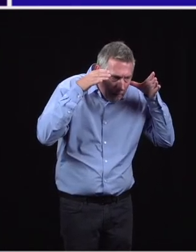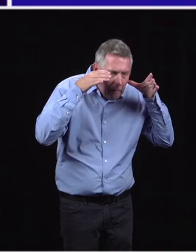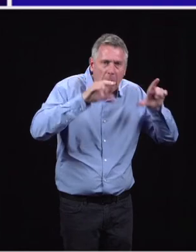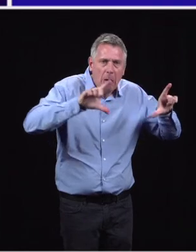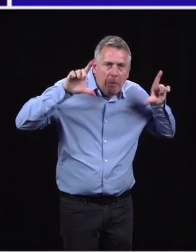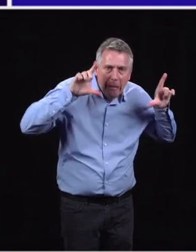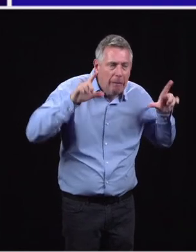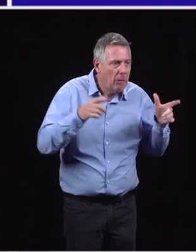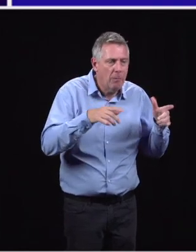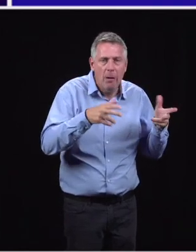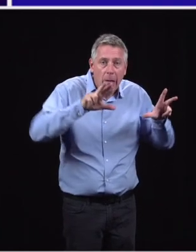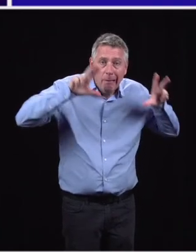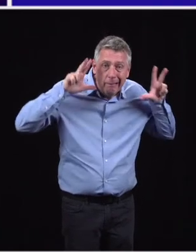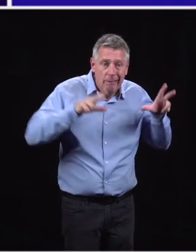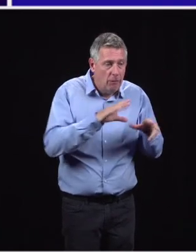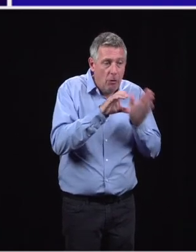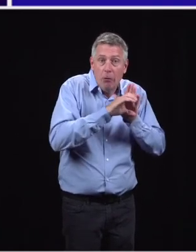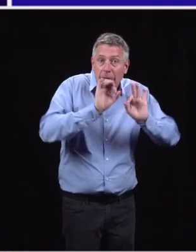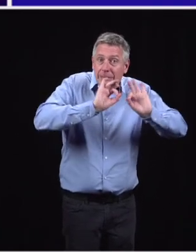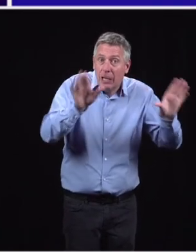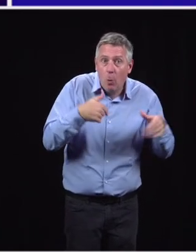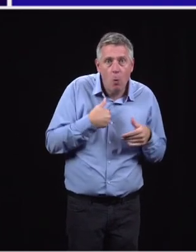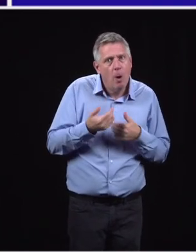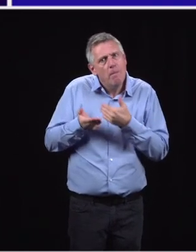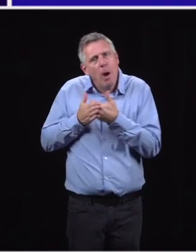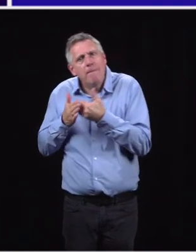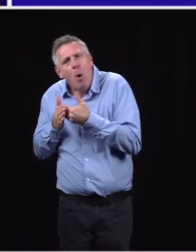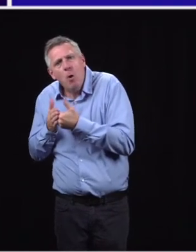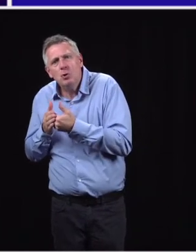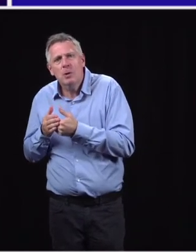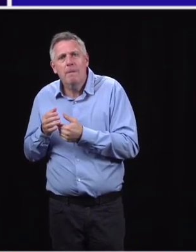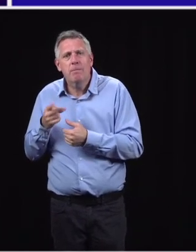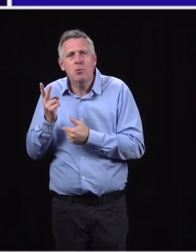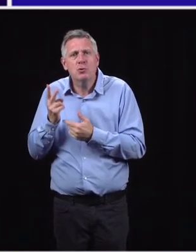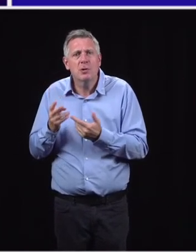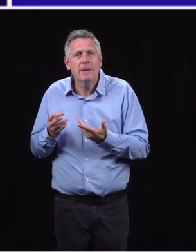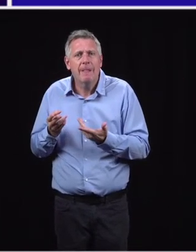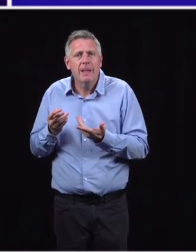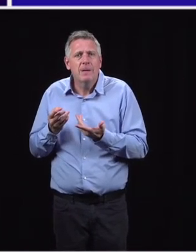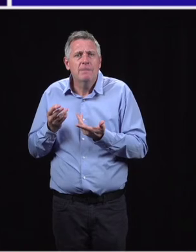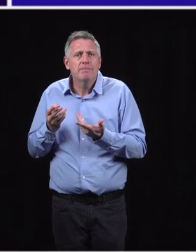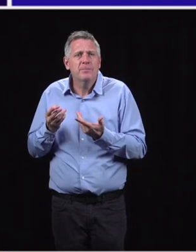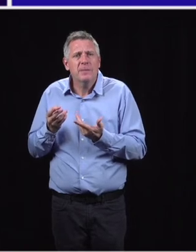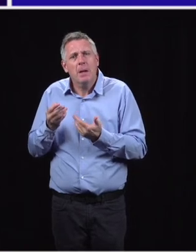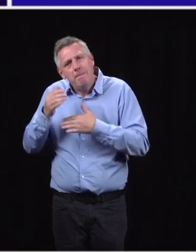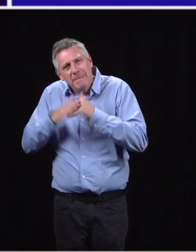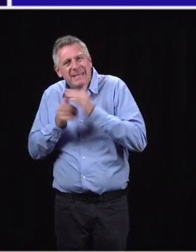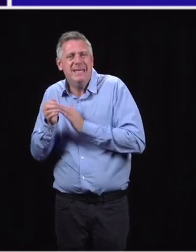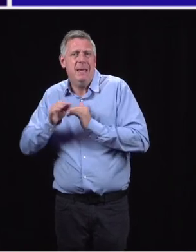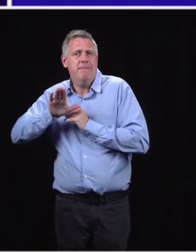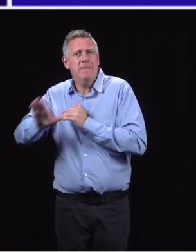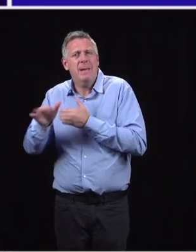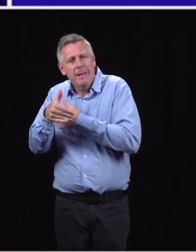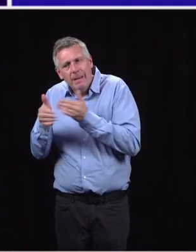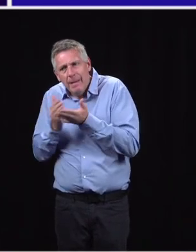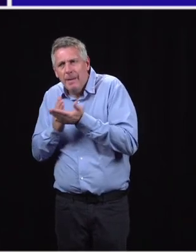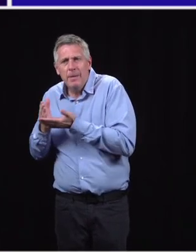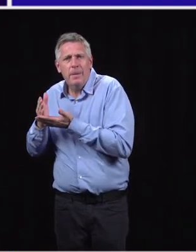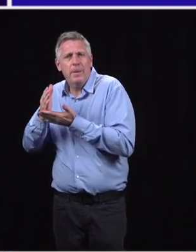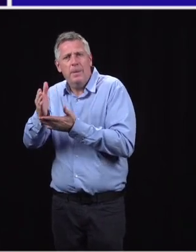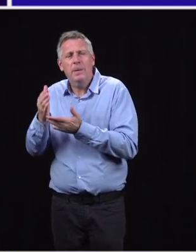pascoder ni quoi que ce soit mais on va dire mon métier se rapproche peut-être du métier de de et moi c'est à dire que je suis du côté métier et c'est à dire